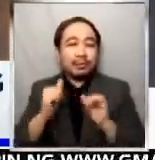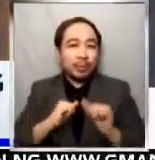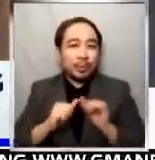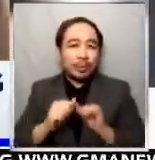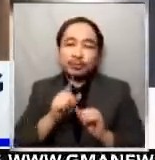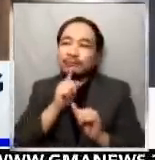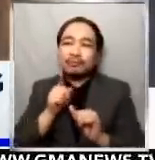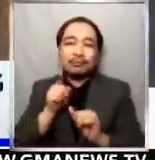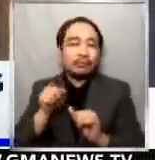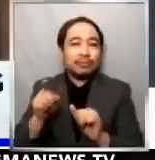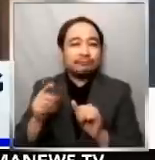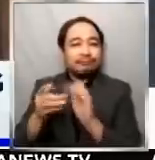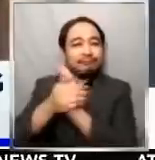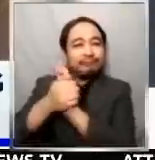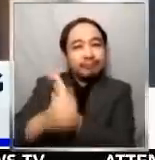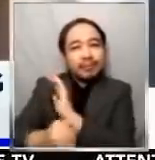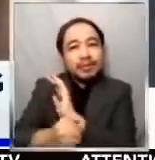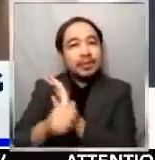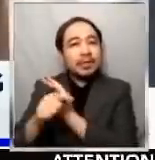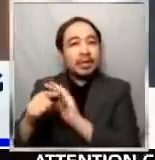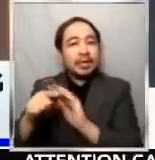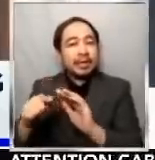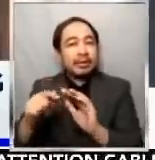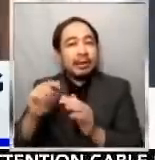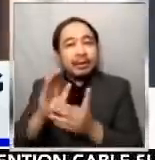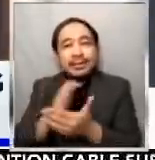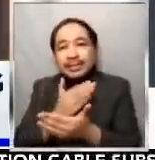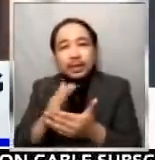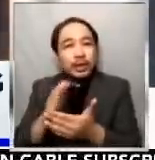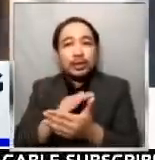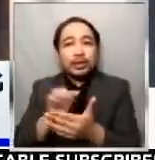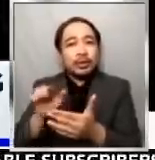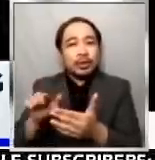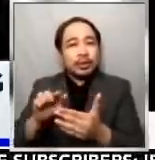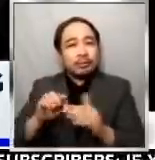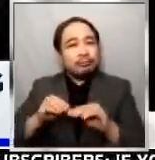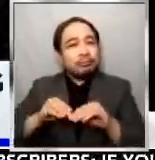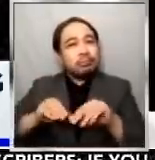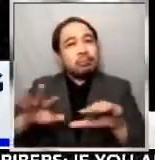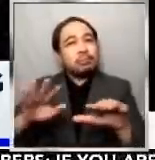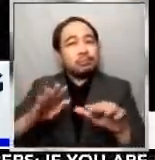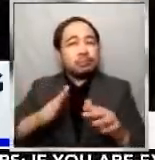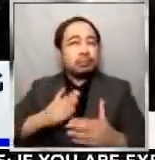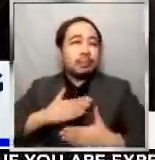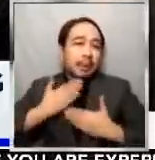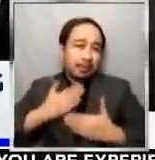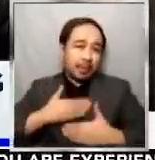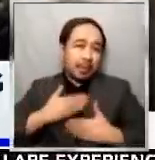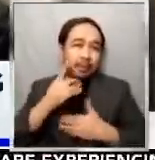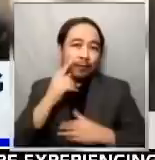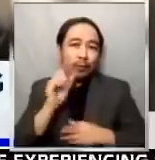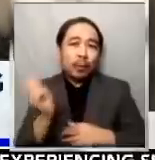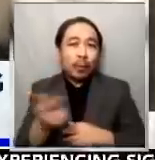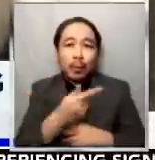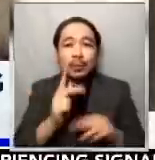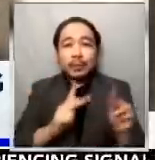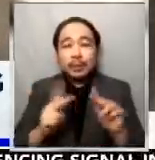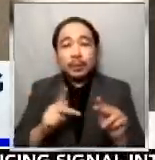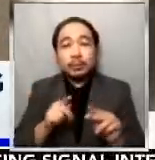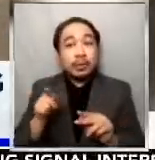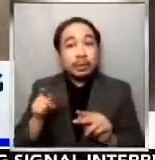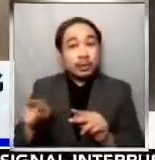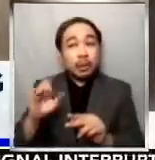industry na nagbigay sa inyo, sa atin, lahat ng kasiyahan. Sumikat si Claire bilang singer noong